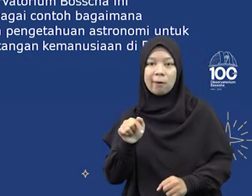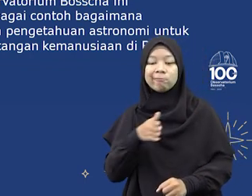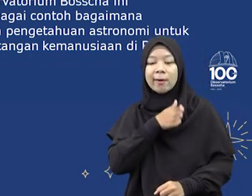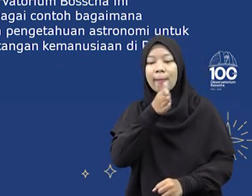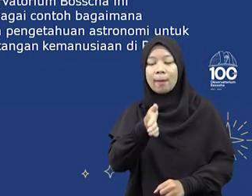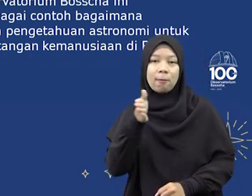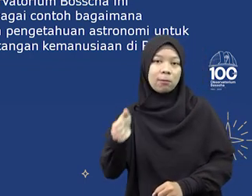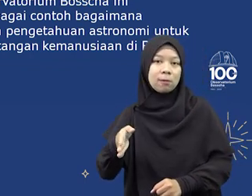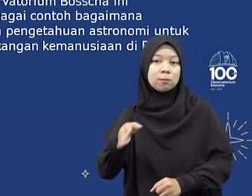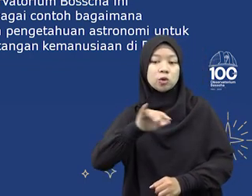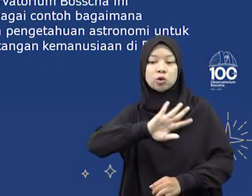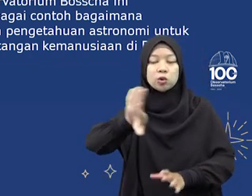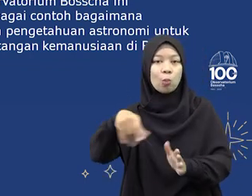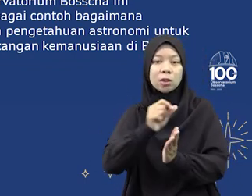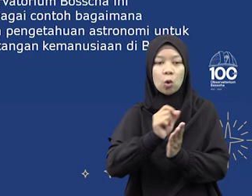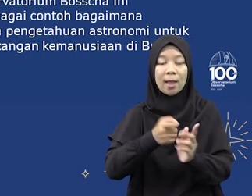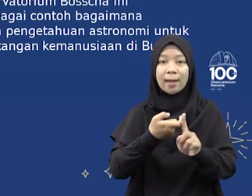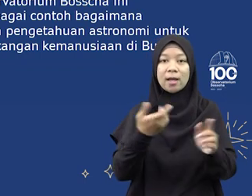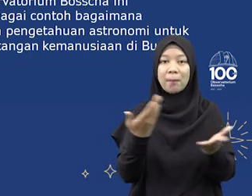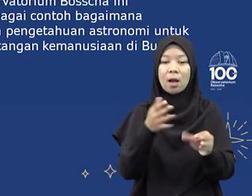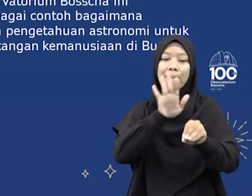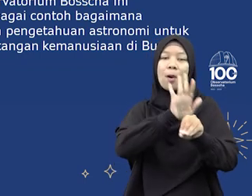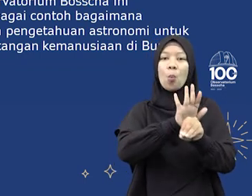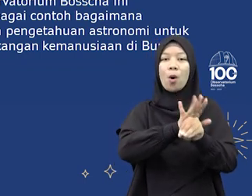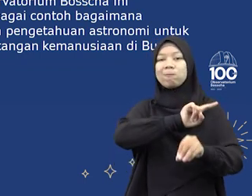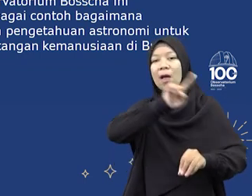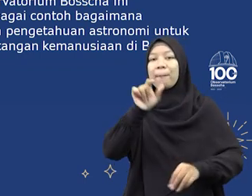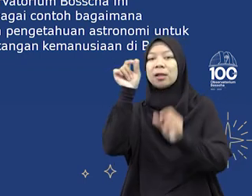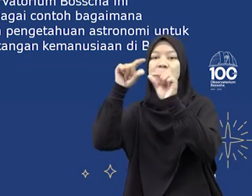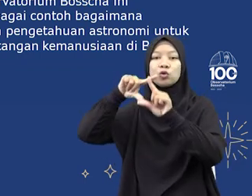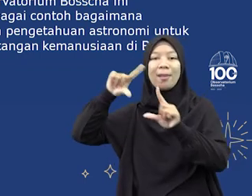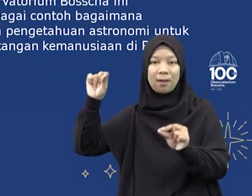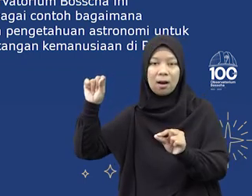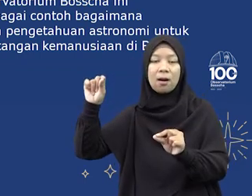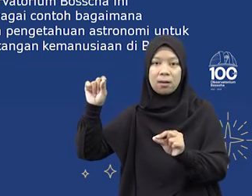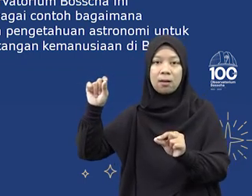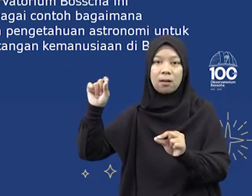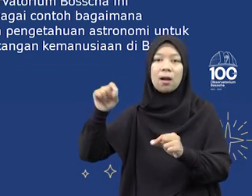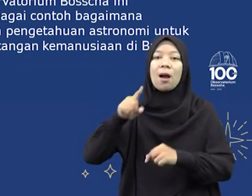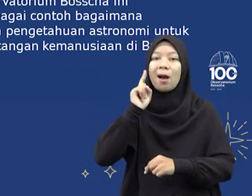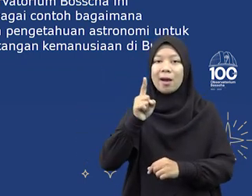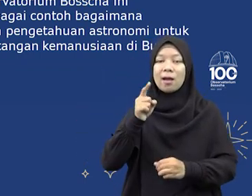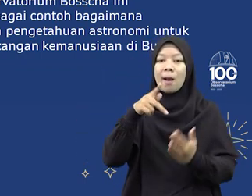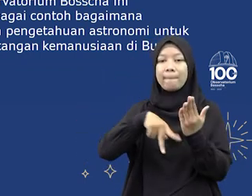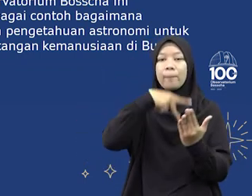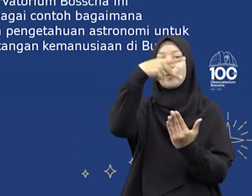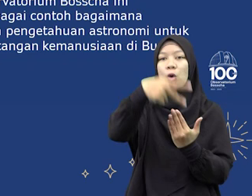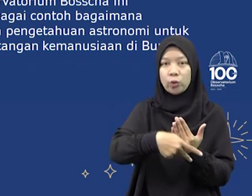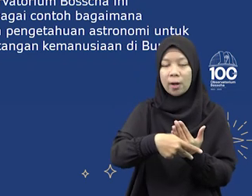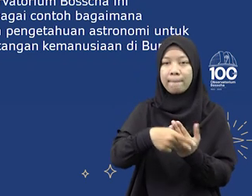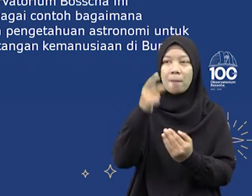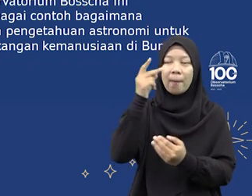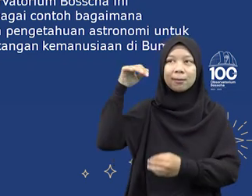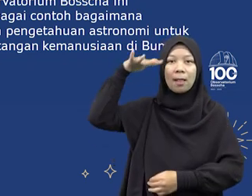sekolah-sekolah yang tersebar dari Papua hingga Sumatera dan program pengamatan virtual langit malam